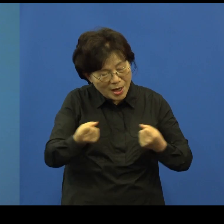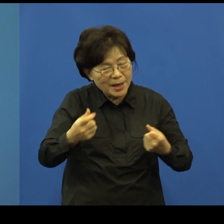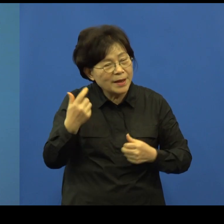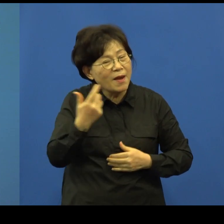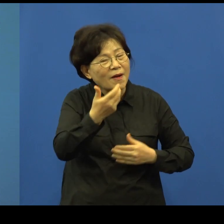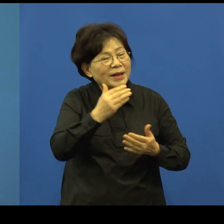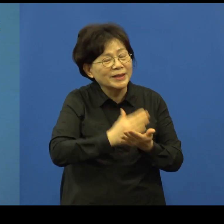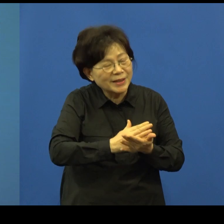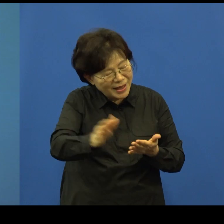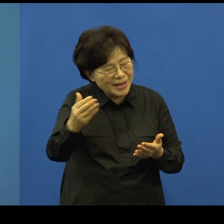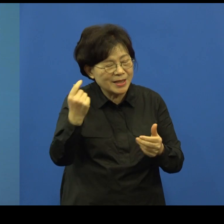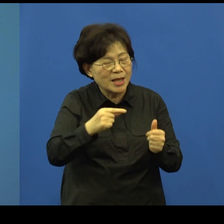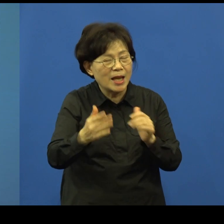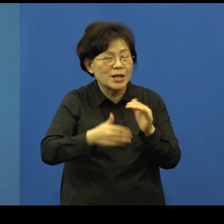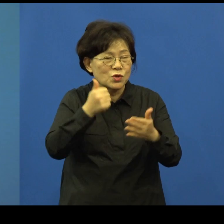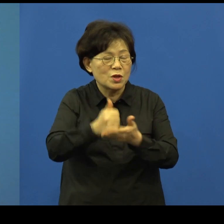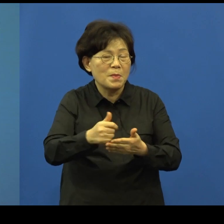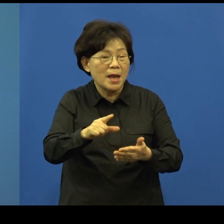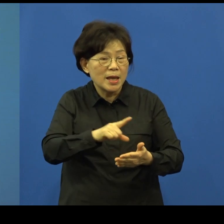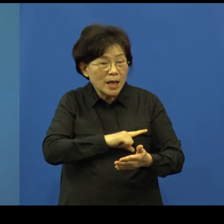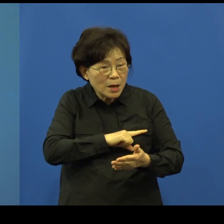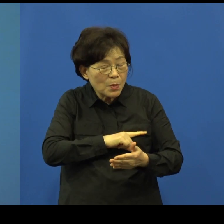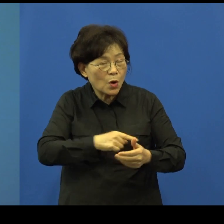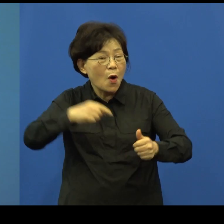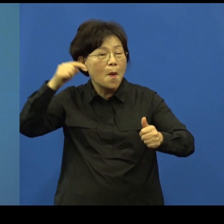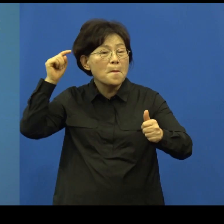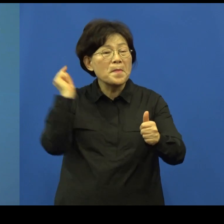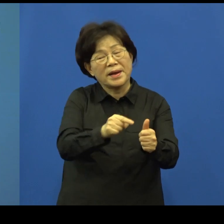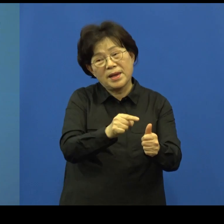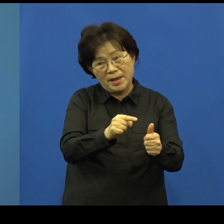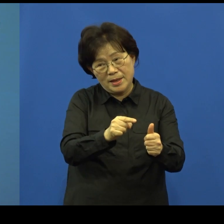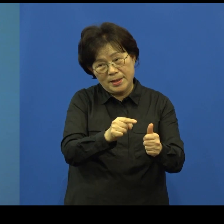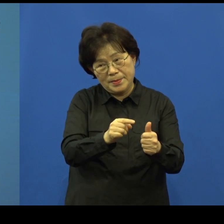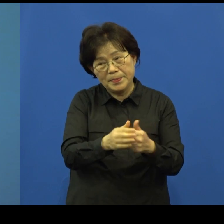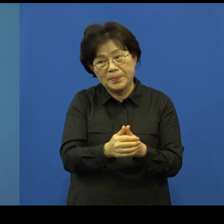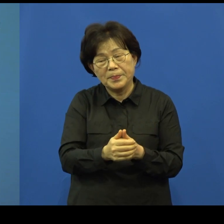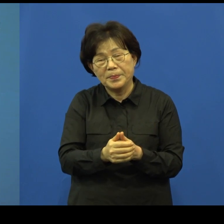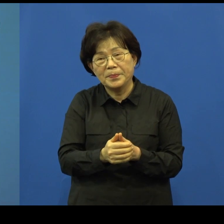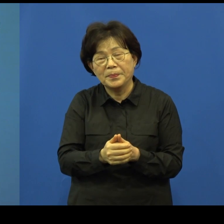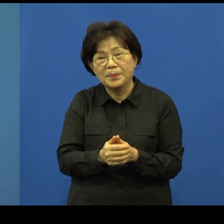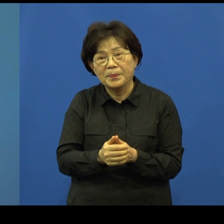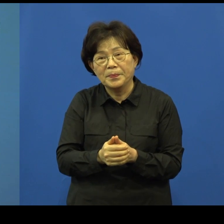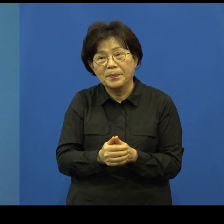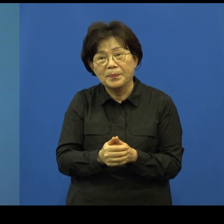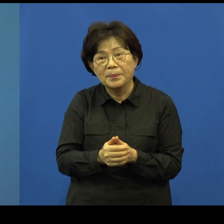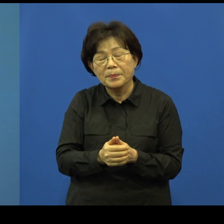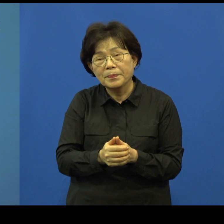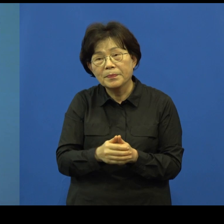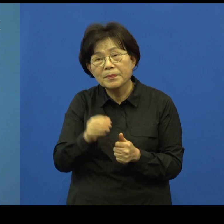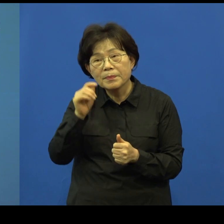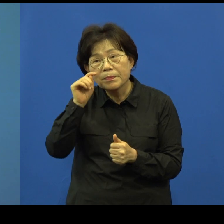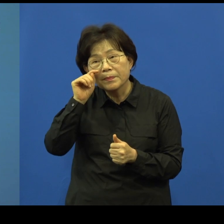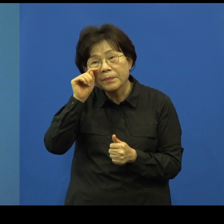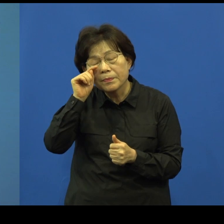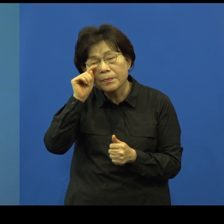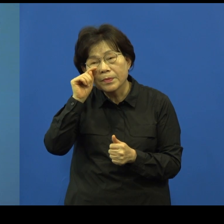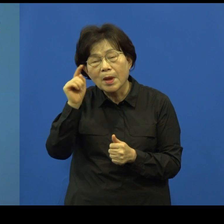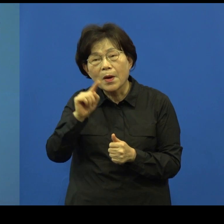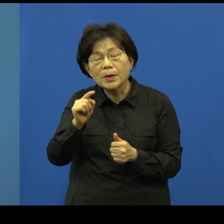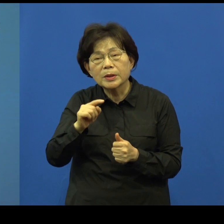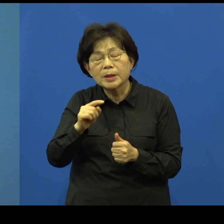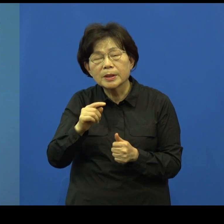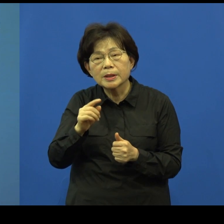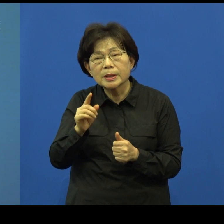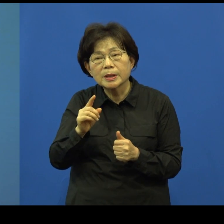그죠? 예수의 이름으로 명령한다. 옛날에 그 강원도에 토레이신 분이